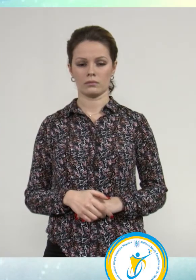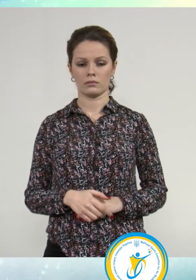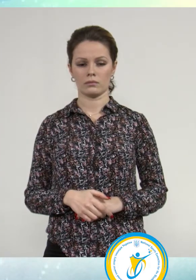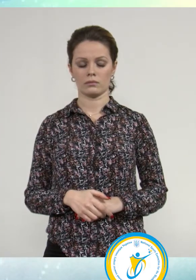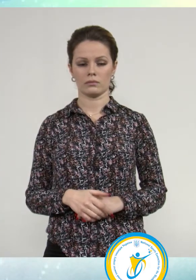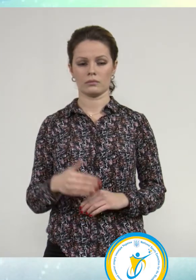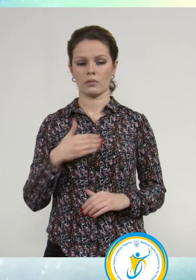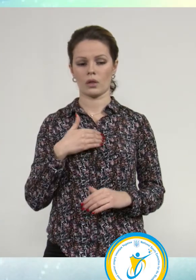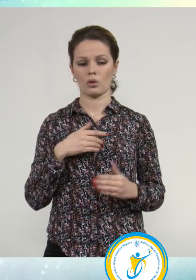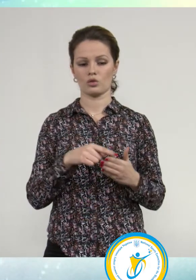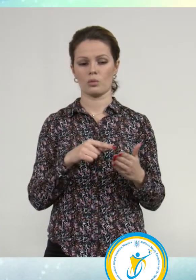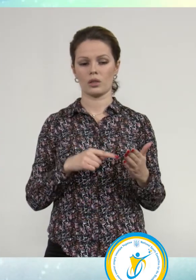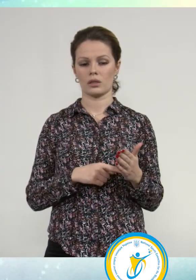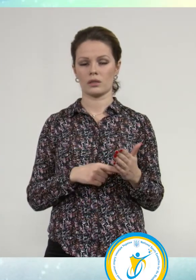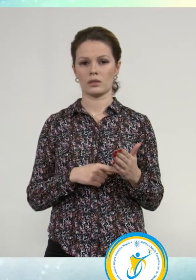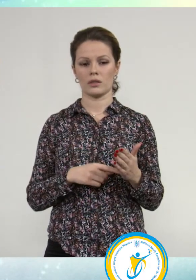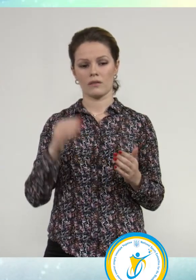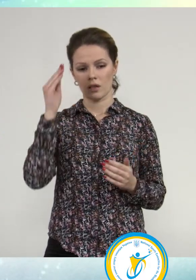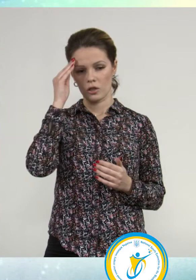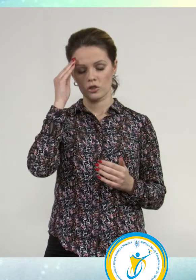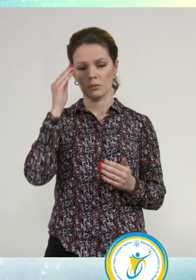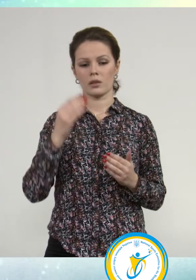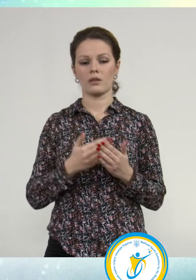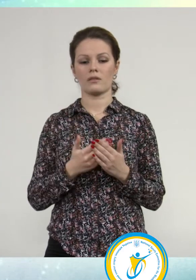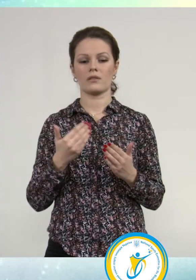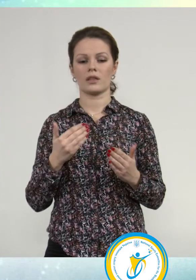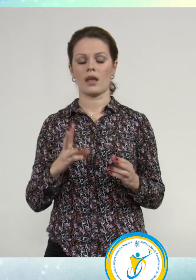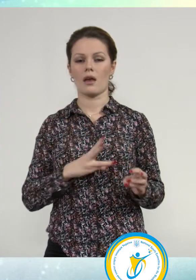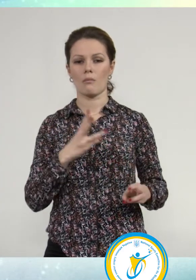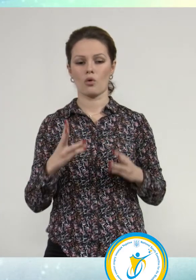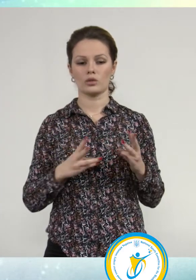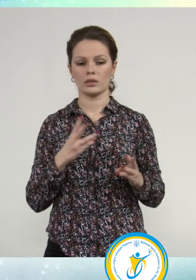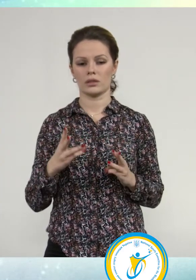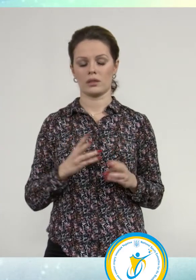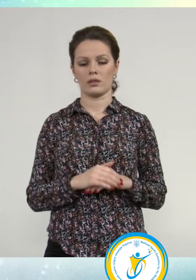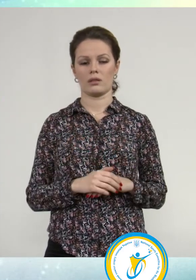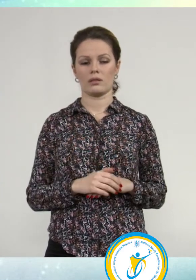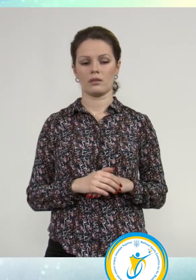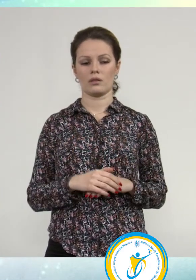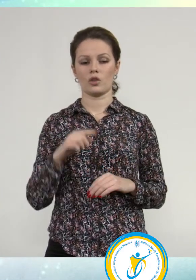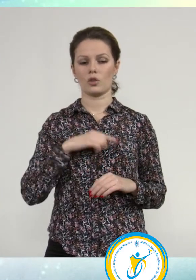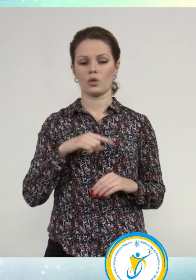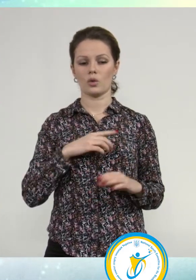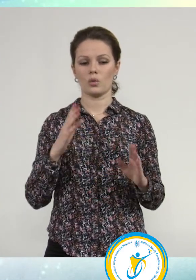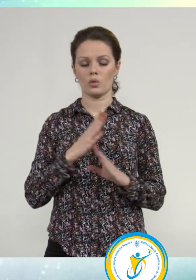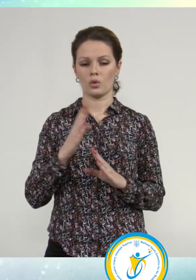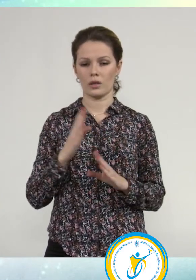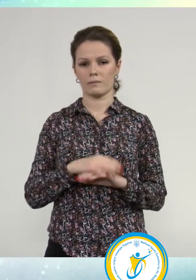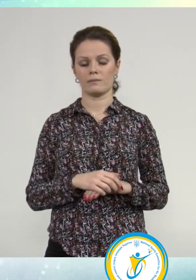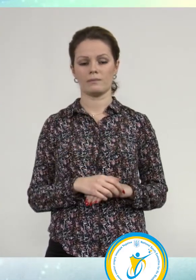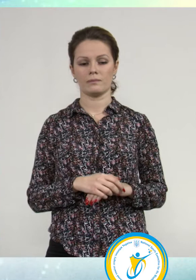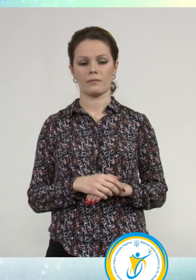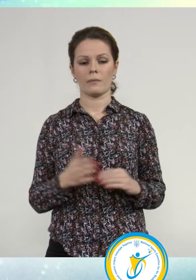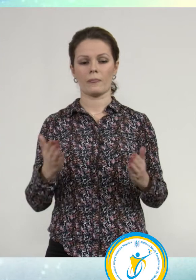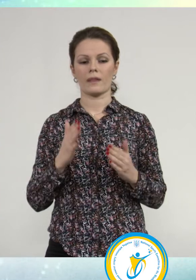Хочу поділитися враженням двох емоцій, двох пар призерів,